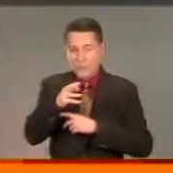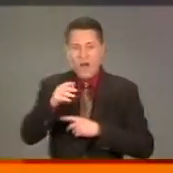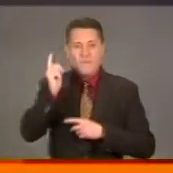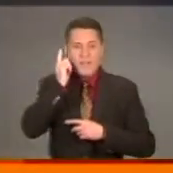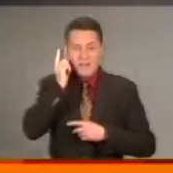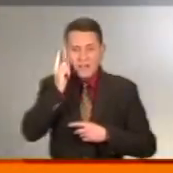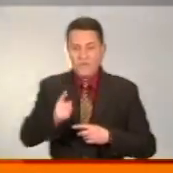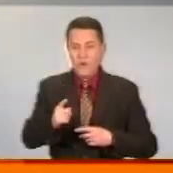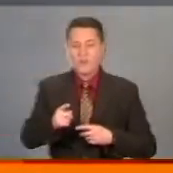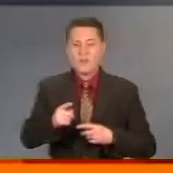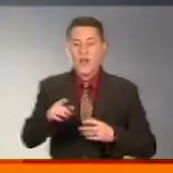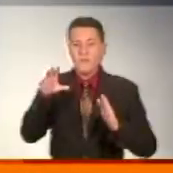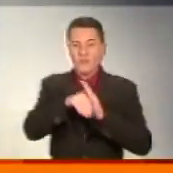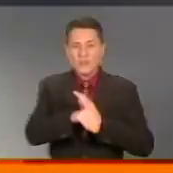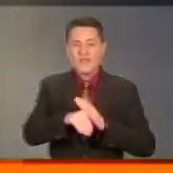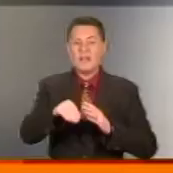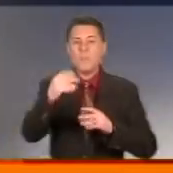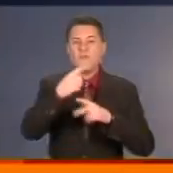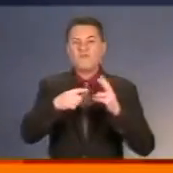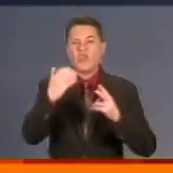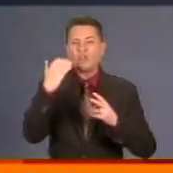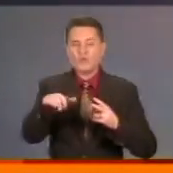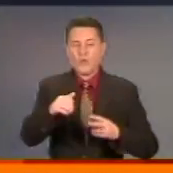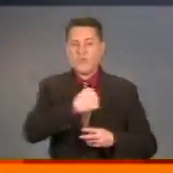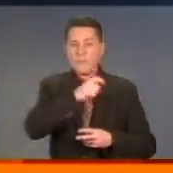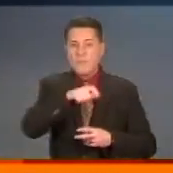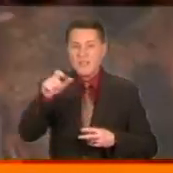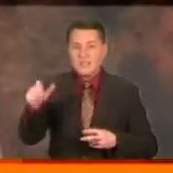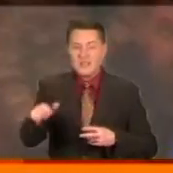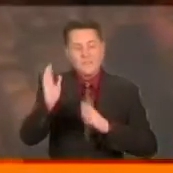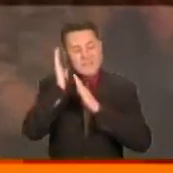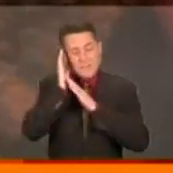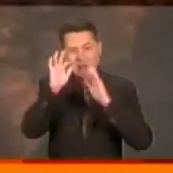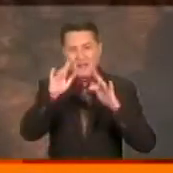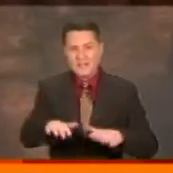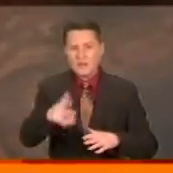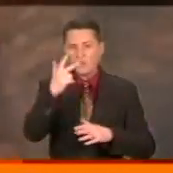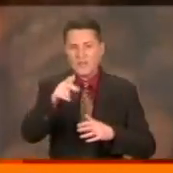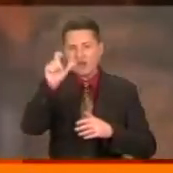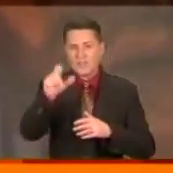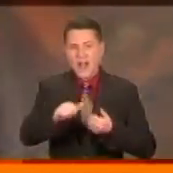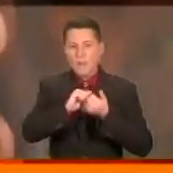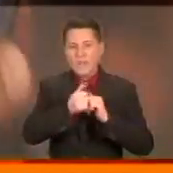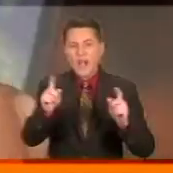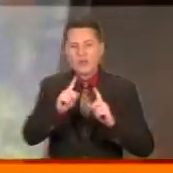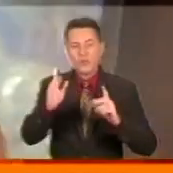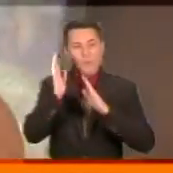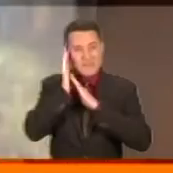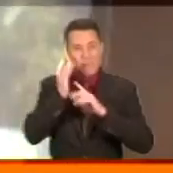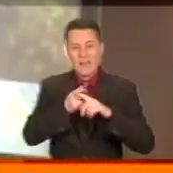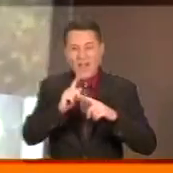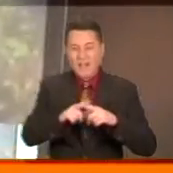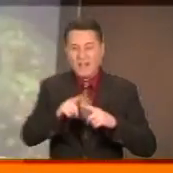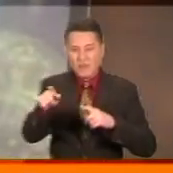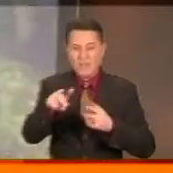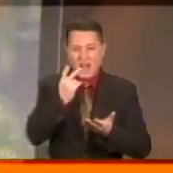втулили в нього аж 150 бійців. 4 дні ви не бачили, як ми ночували. Ми спали на снігу. 3 чоловіка, міняється, щоб поспати. Це в тилу, от він